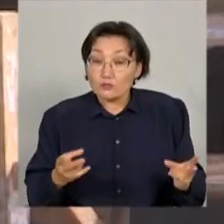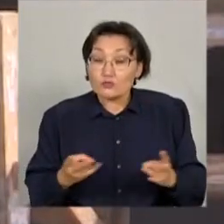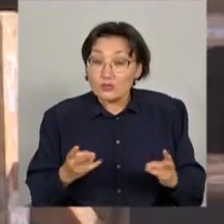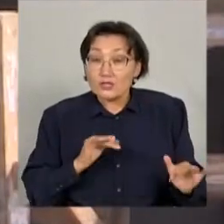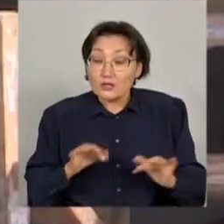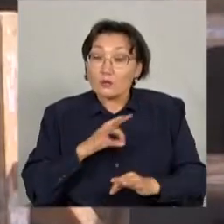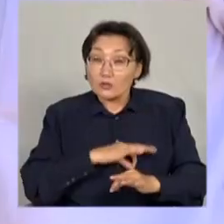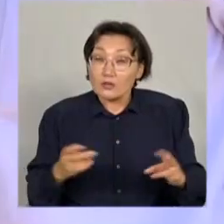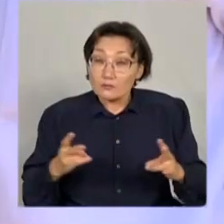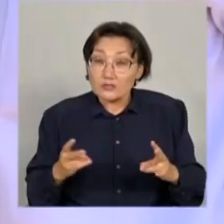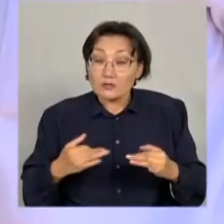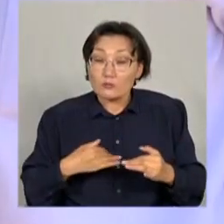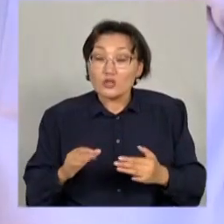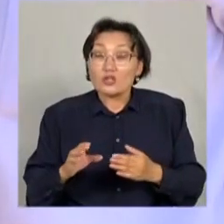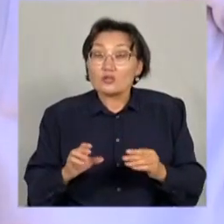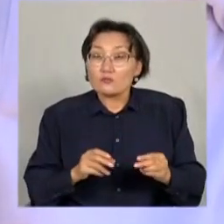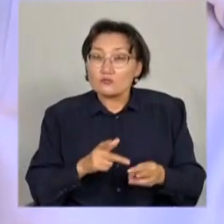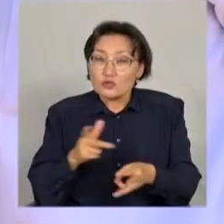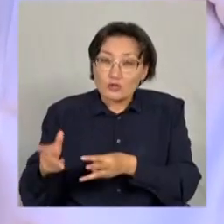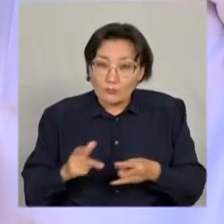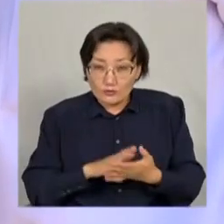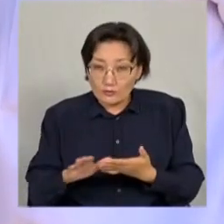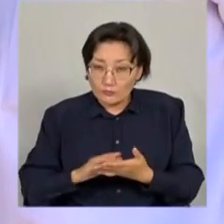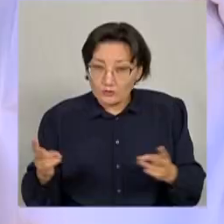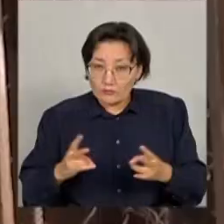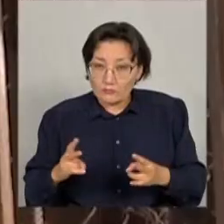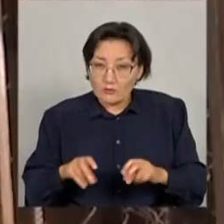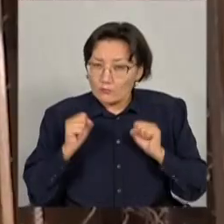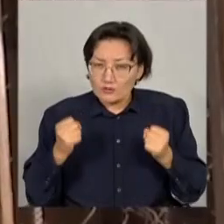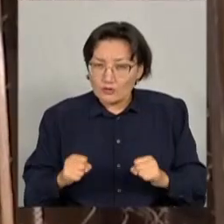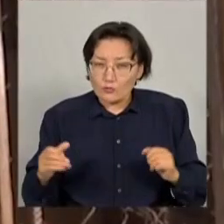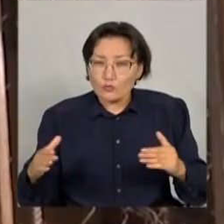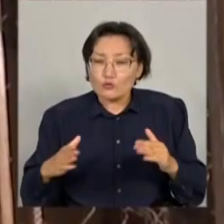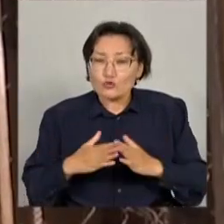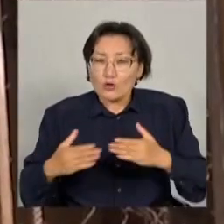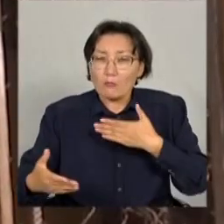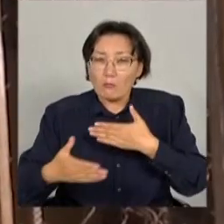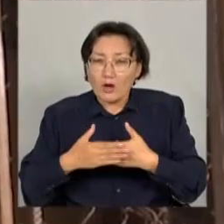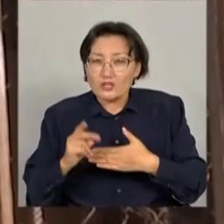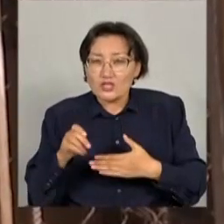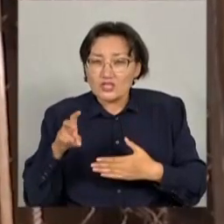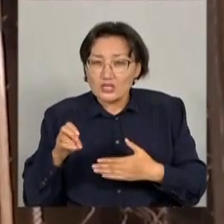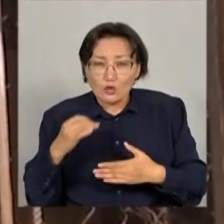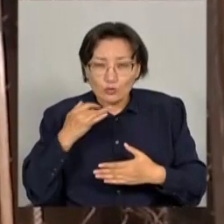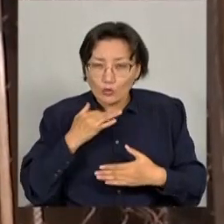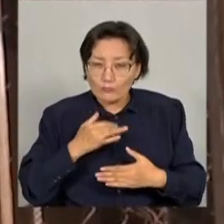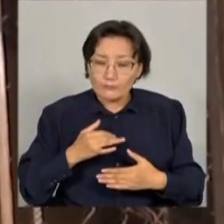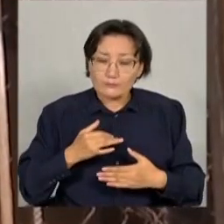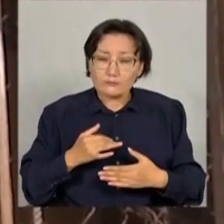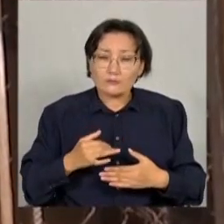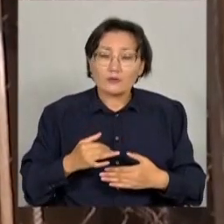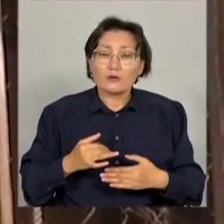кезде. Келип дарысын ишепсин бүкүл ауылга. Эмне мүмкүн эмес кой, өрүп жүр кой, үй жака дейин келди кой, азыр өрүп кене деген.